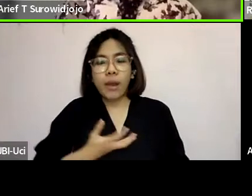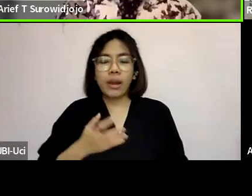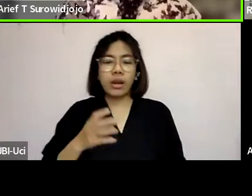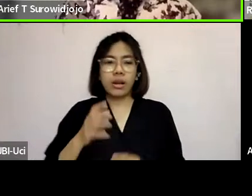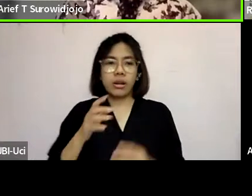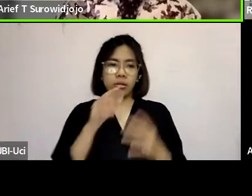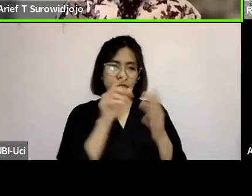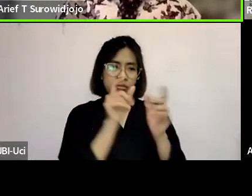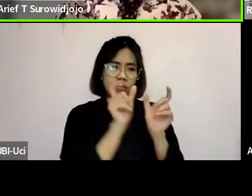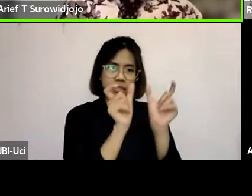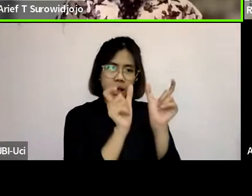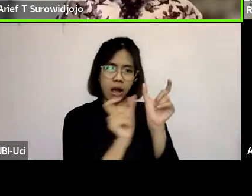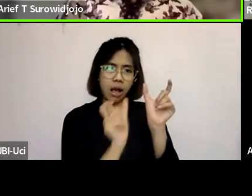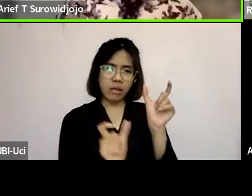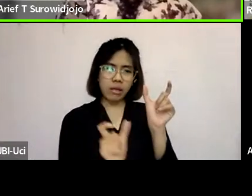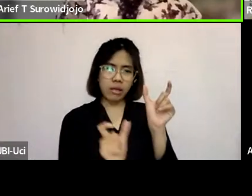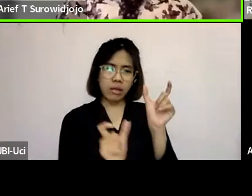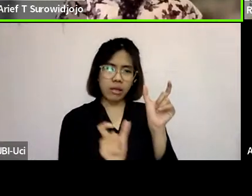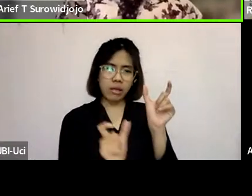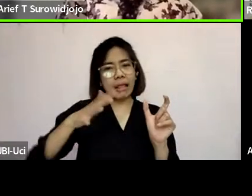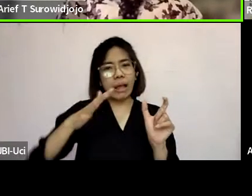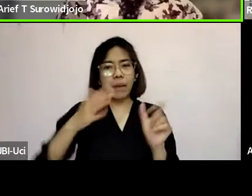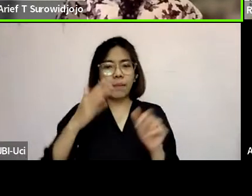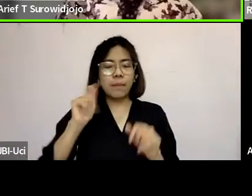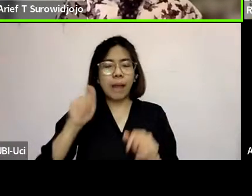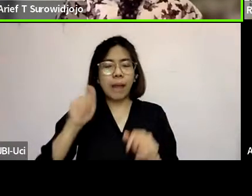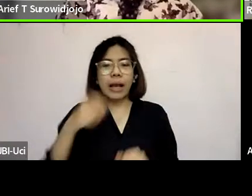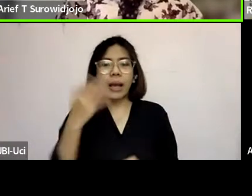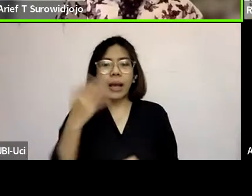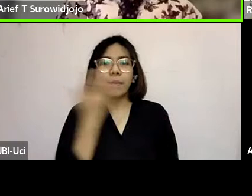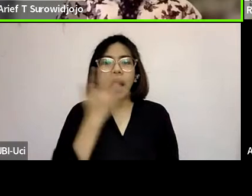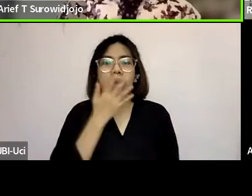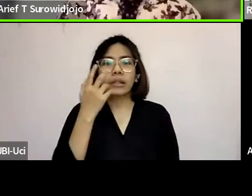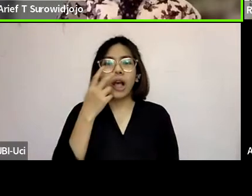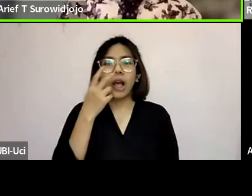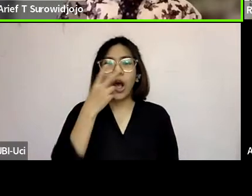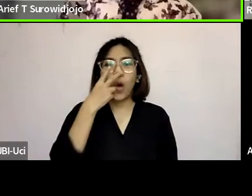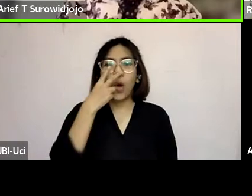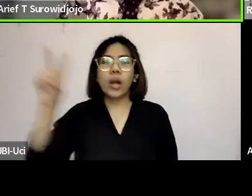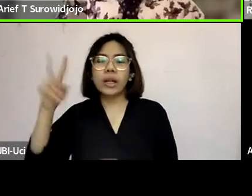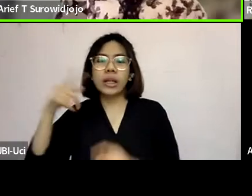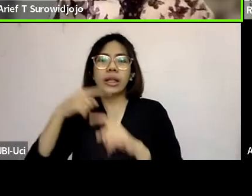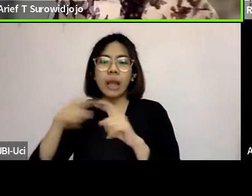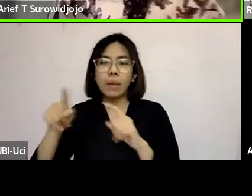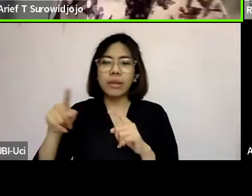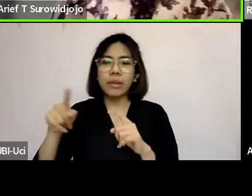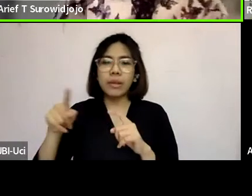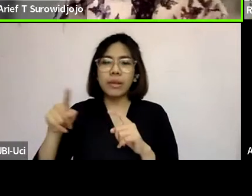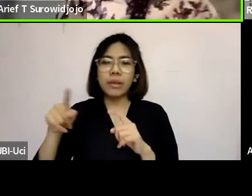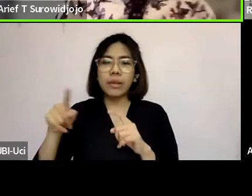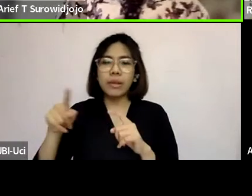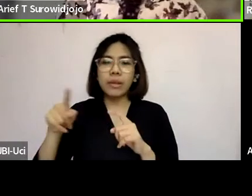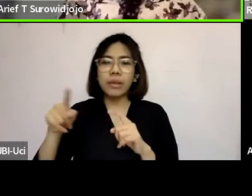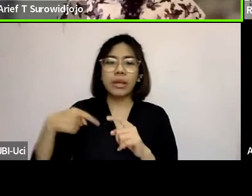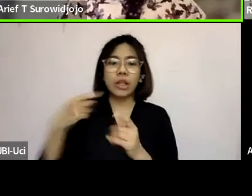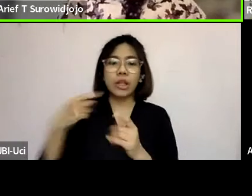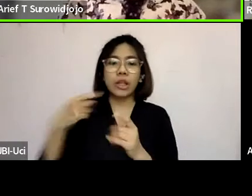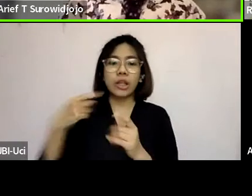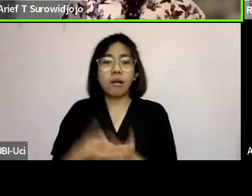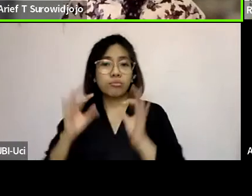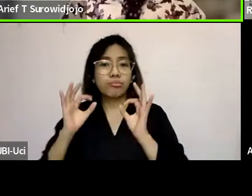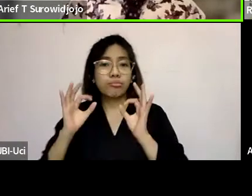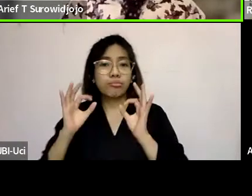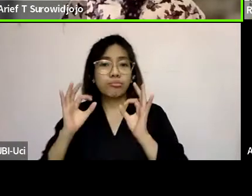yang kita coba untuk Terjemahkan yang tidak tepat bisa dibayangkan kesulitan dari